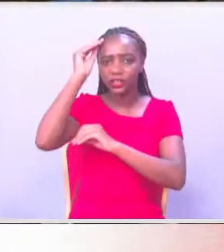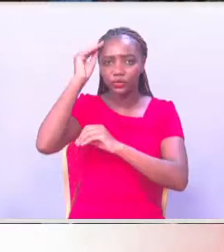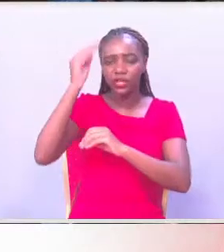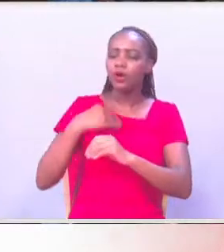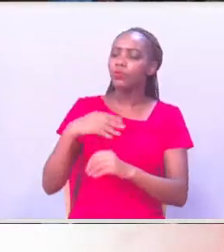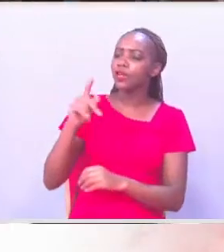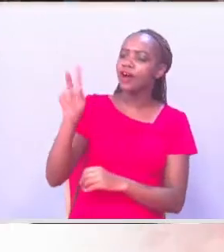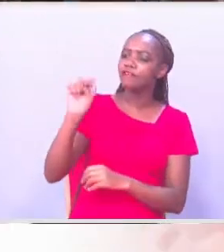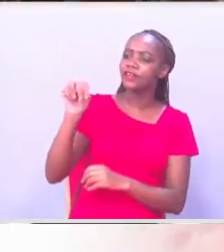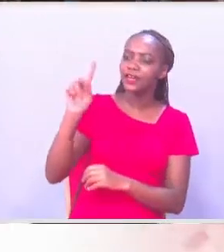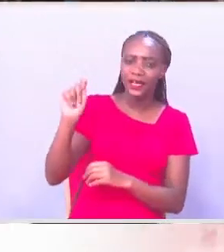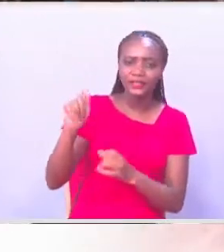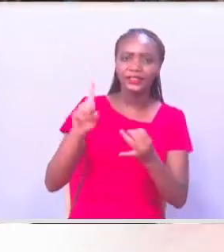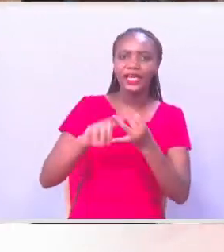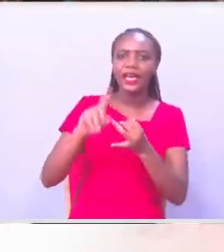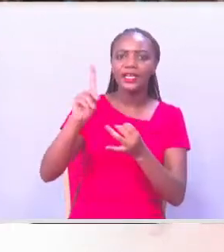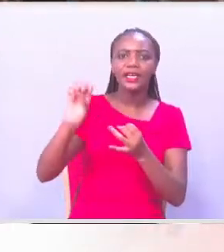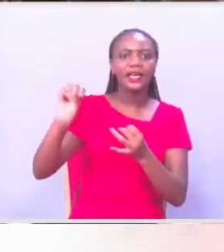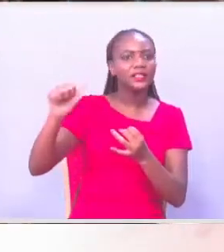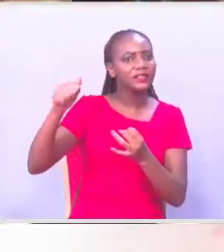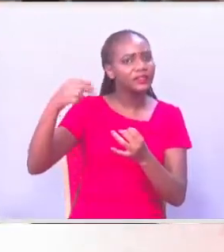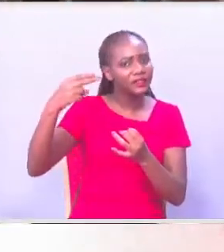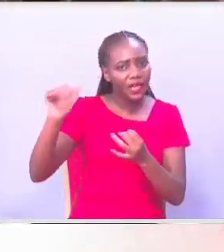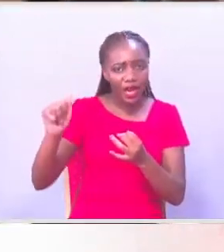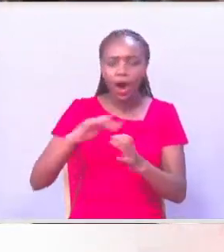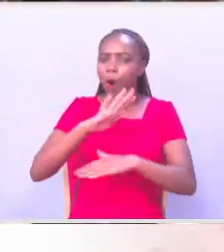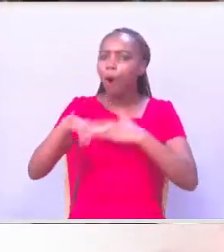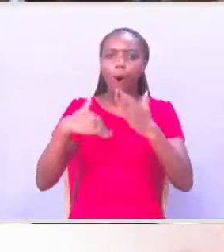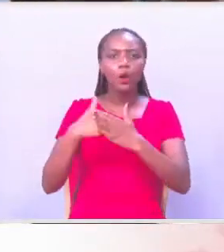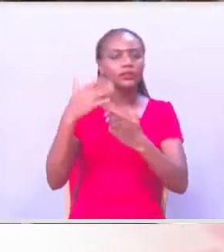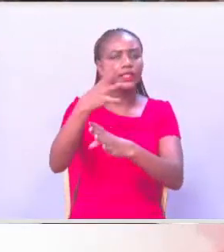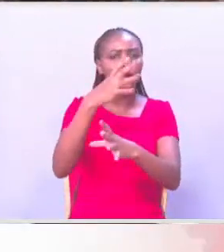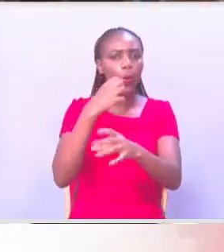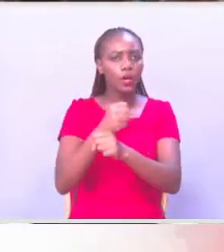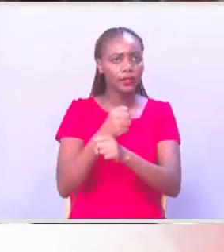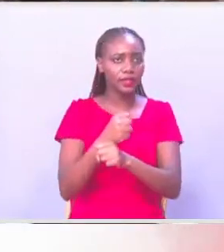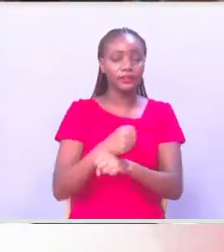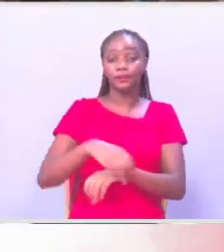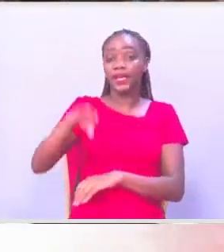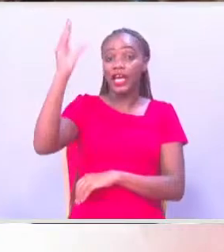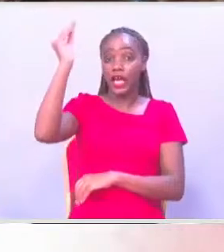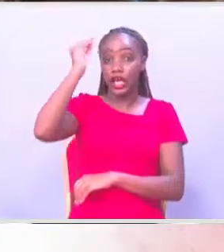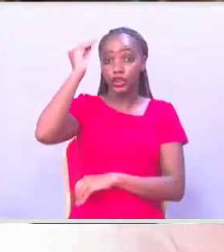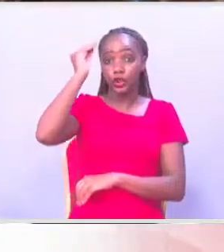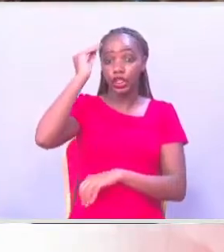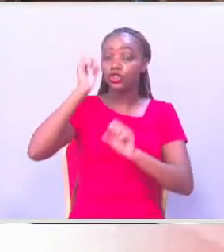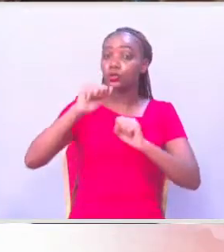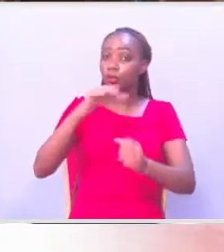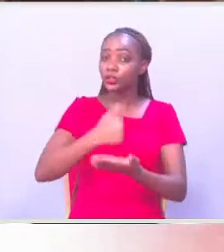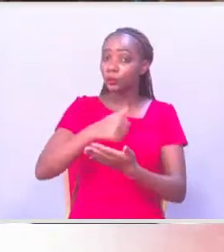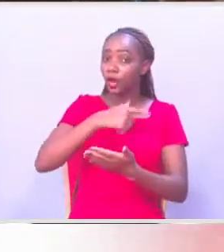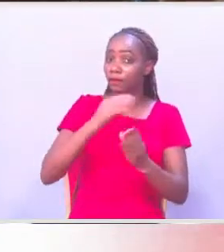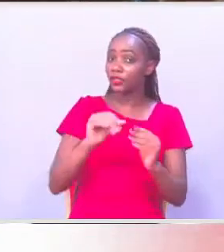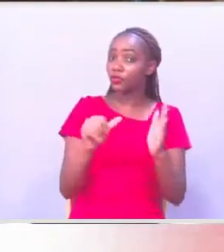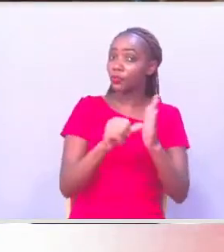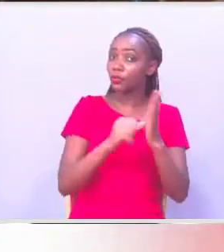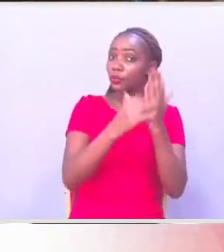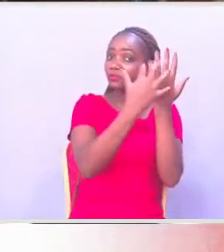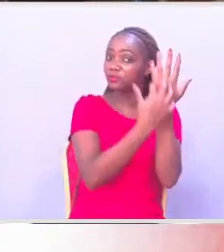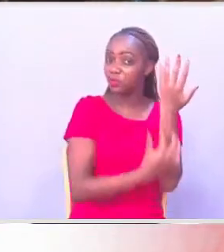tuko na capture. Somo ndio itafanya tutoke kwa ufukara